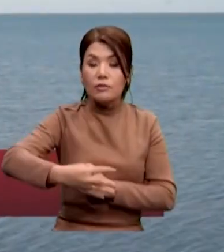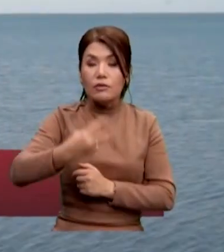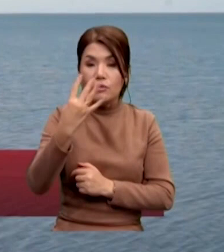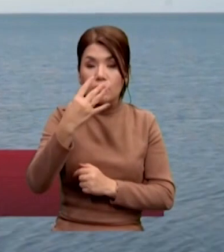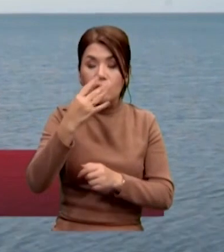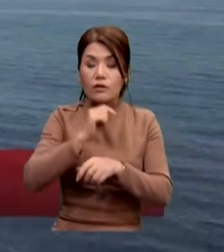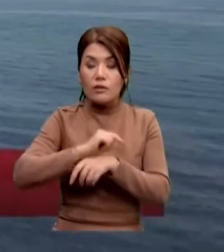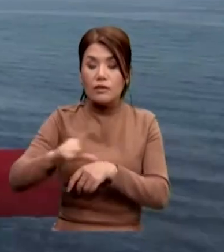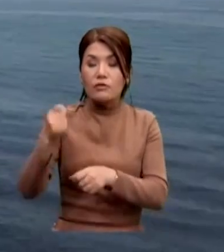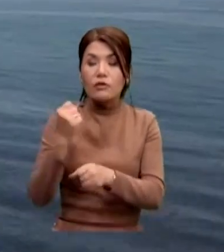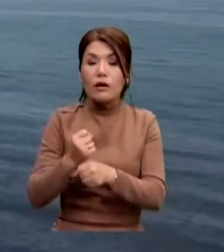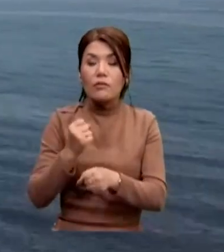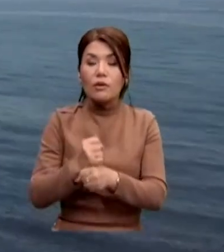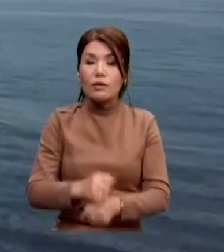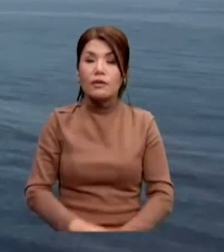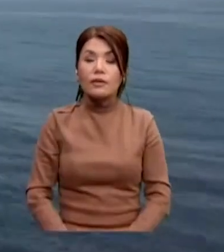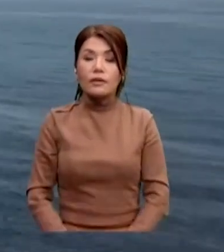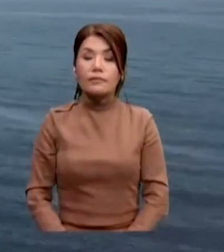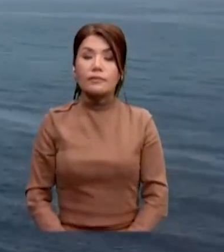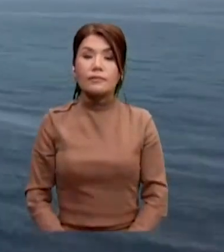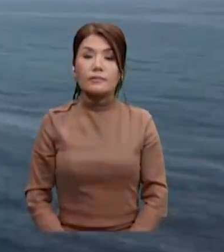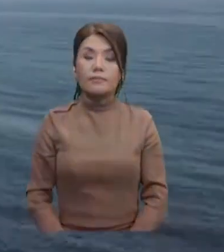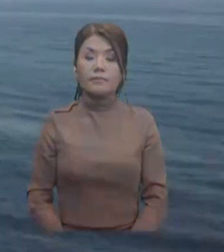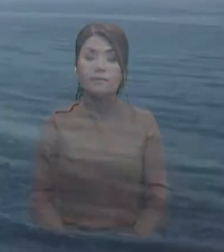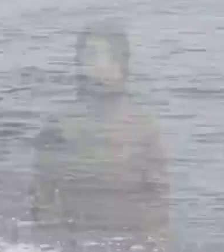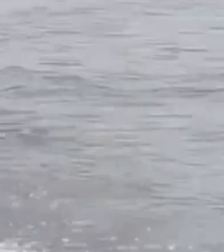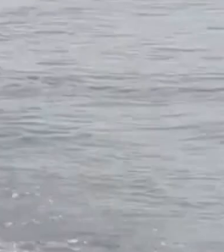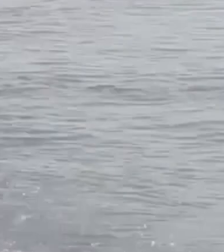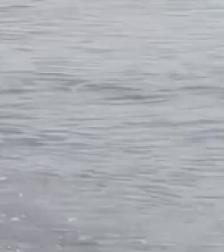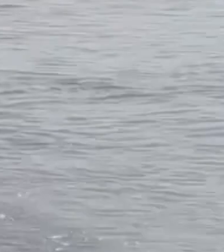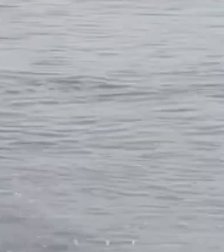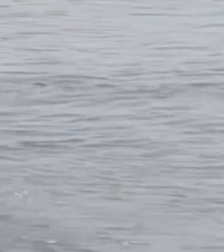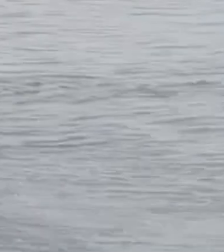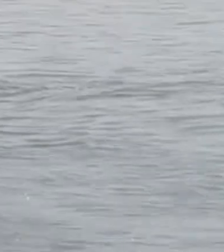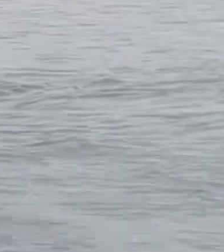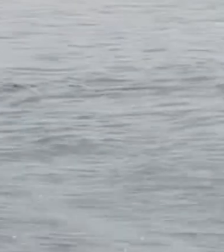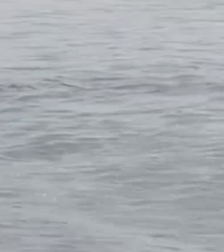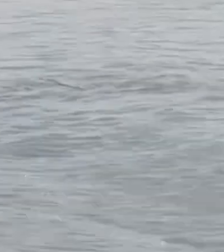бастап қызметін бастайды. Нұрлан Қуанышбай, Мұхаммед Шатқан, Маңғыстау облысы, Атамекен Бизнес.